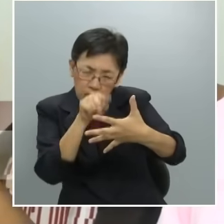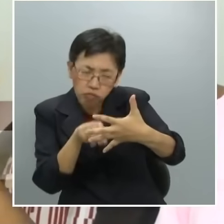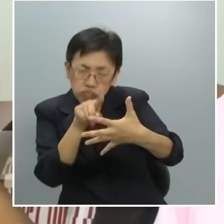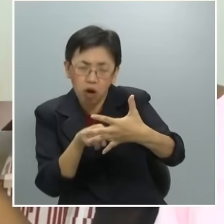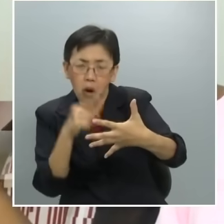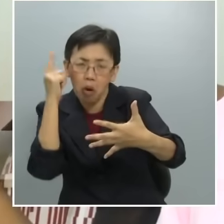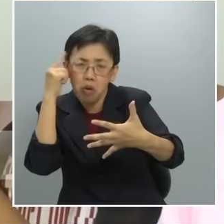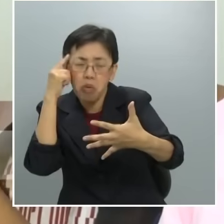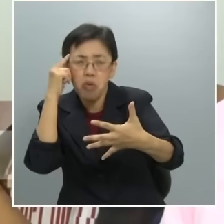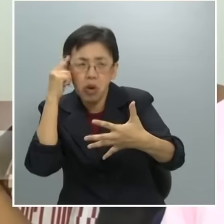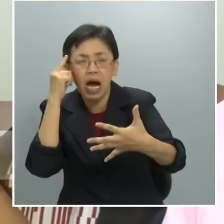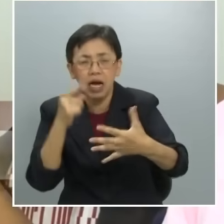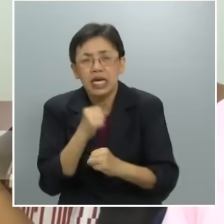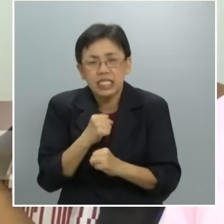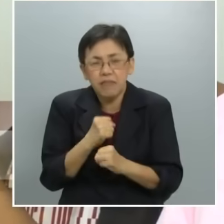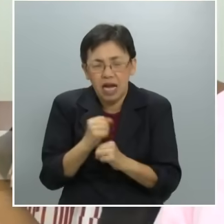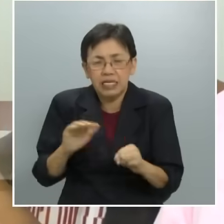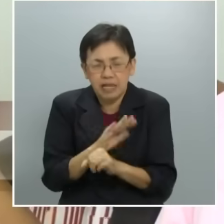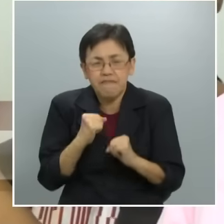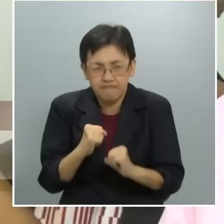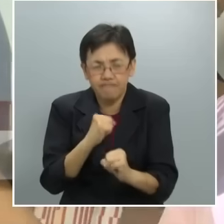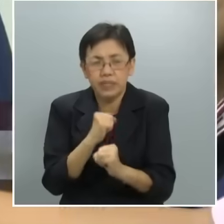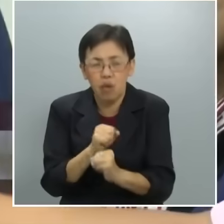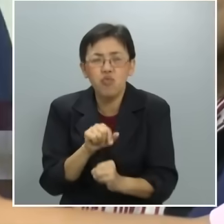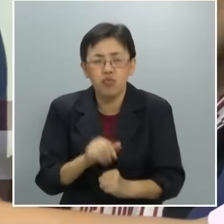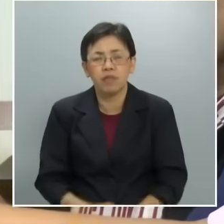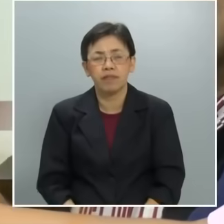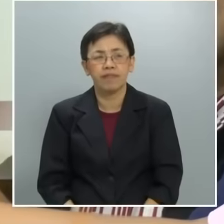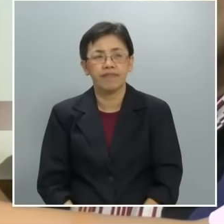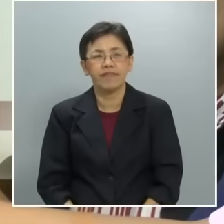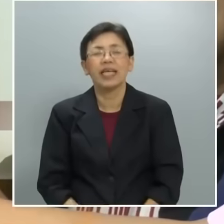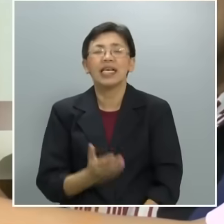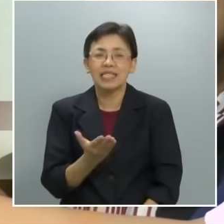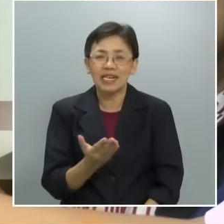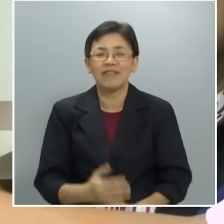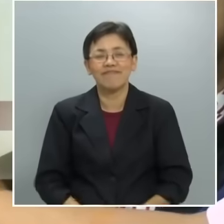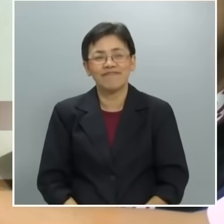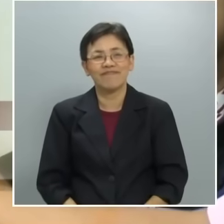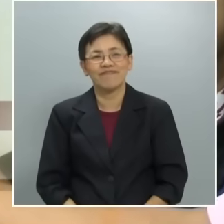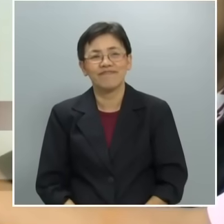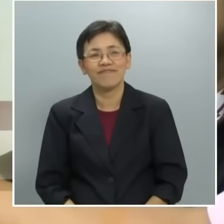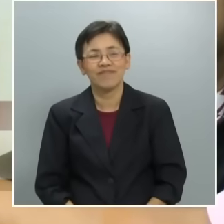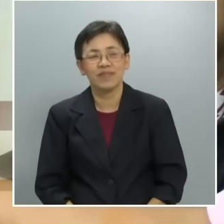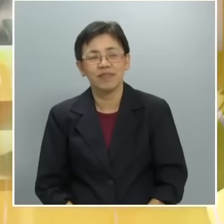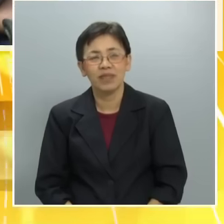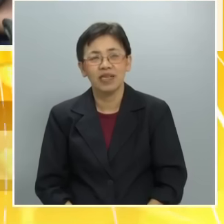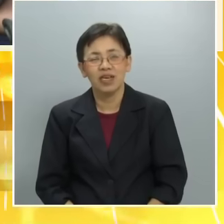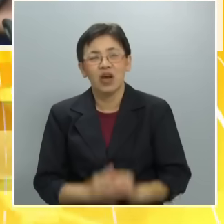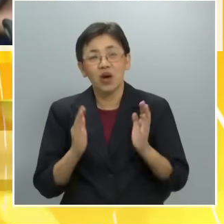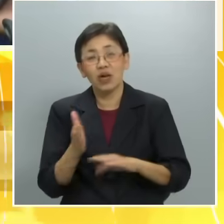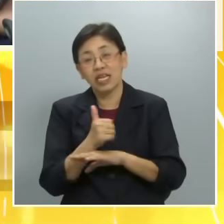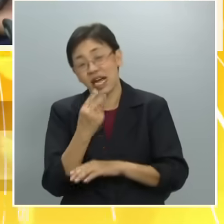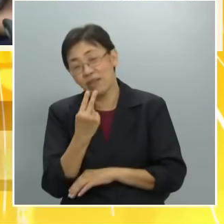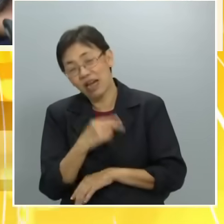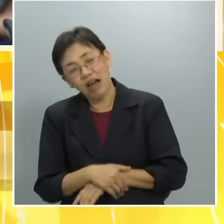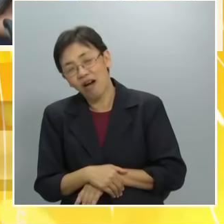ครับเราก็ทำงานอย่างเต็มที่ครับนะครับ ท่านผู้ชมนี่คนที่มองในทางการเมืองก็อดไม่ไหวแน ่